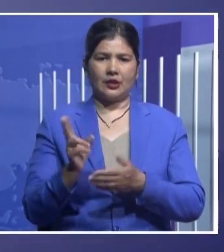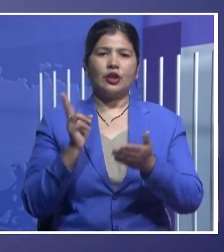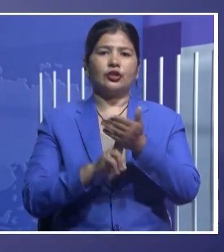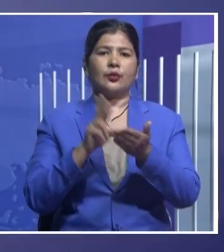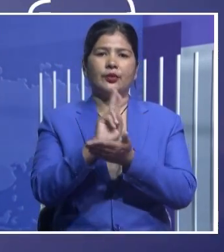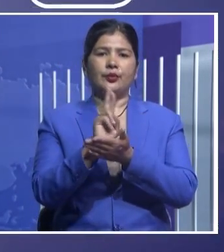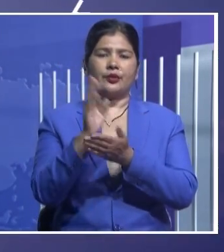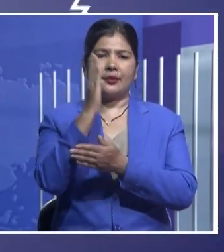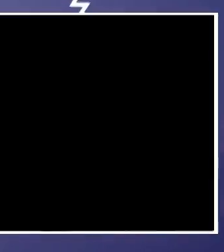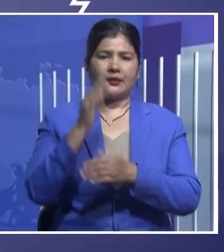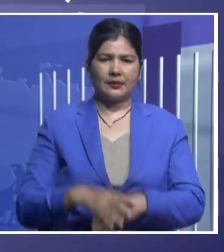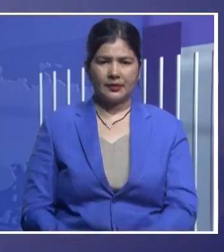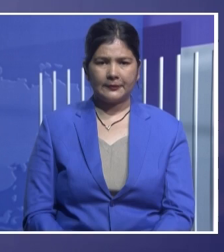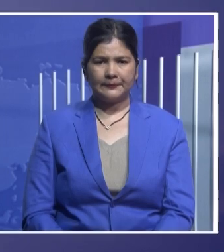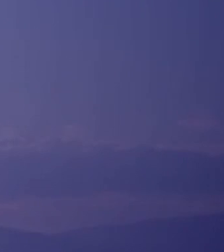विवरण।